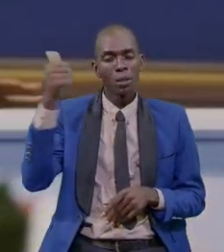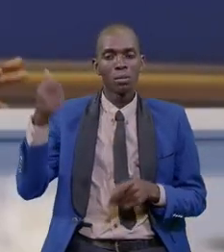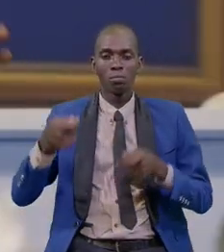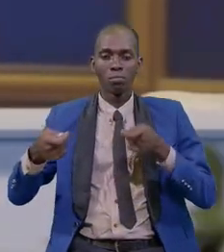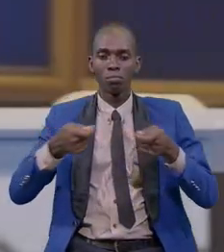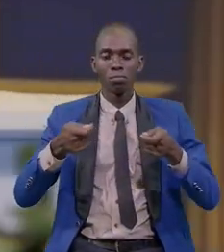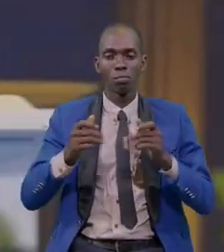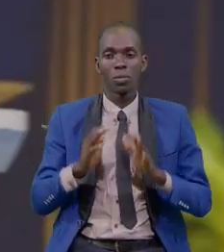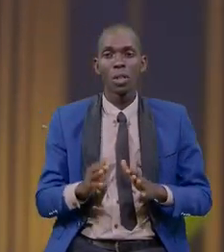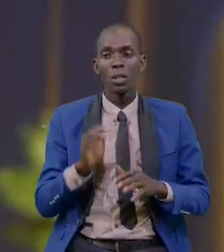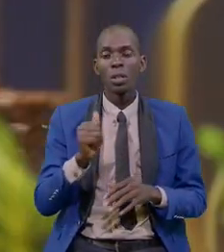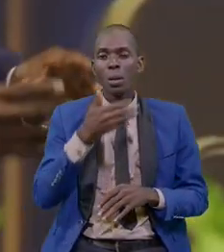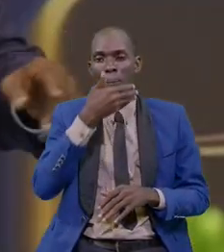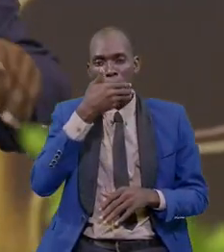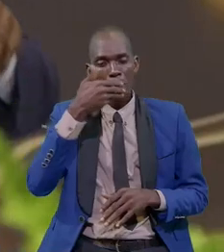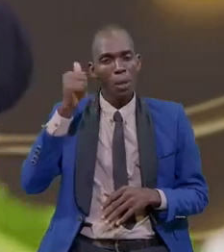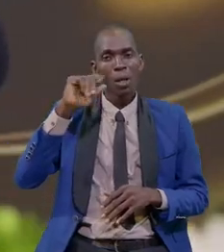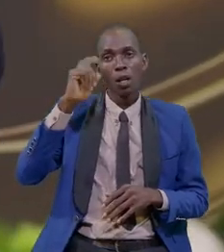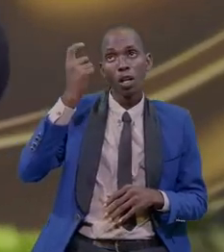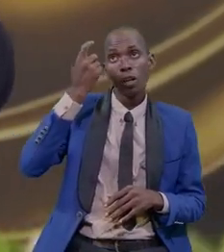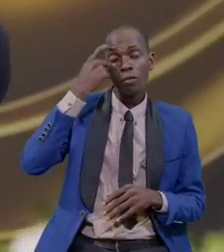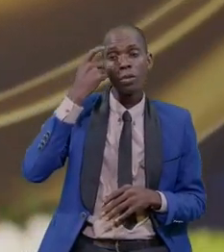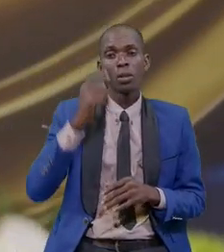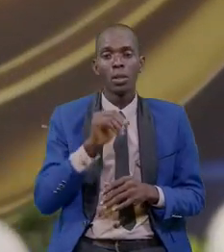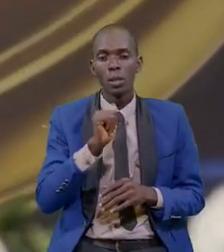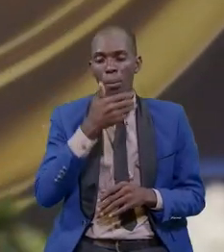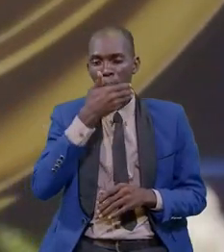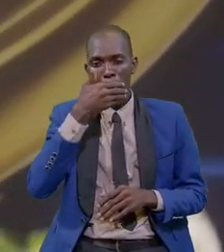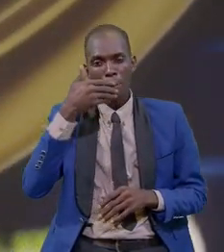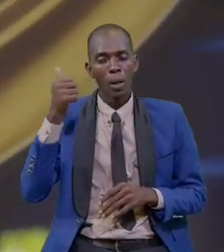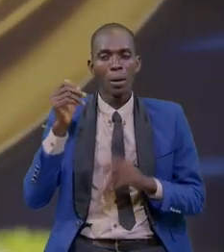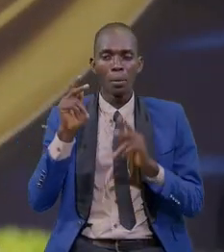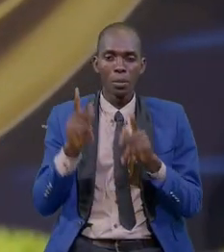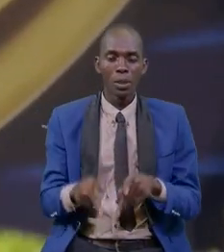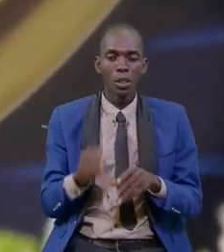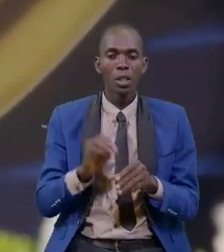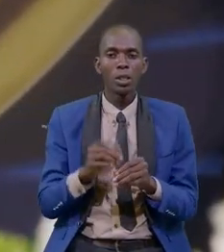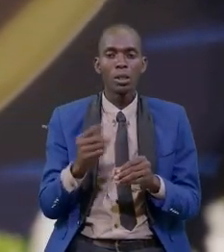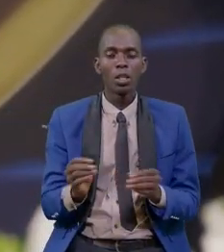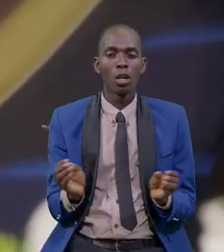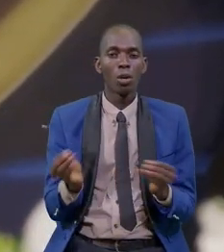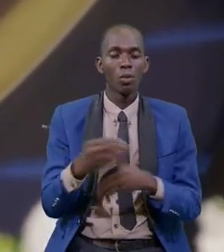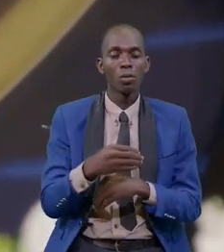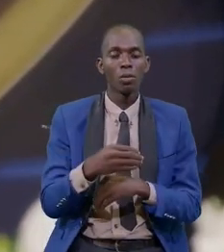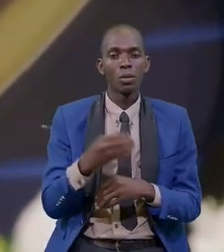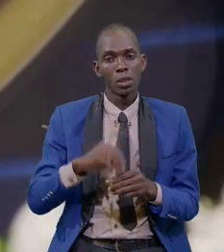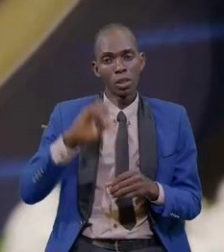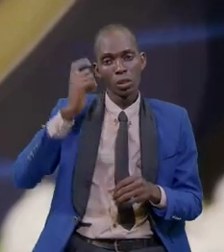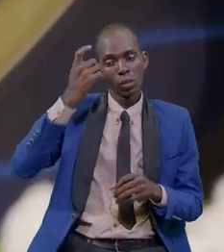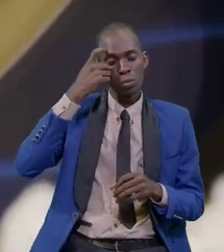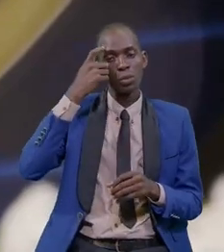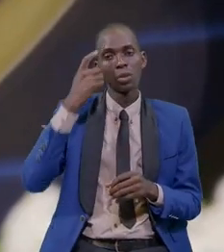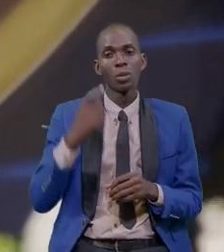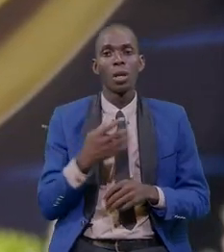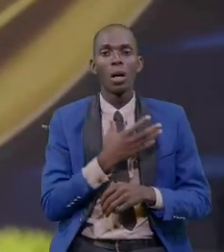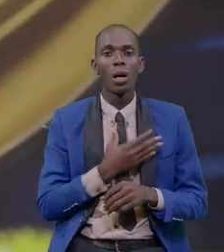administrateurs meilleurs, et devenir des gouverneurs meilleurs et devenir une meilleure personne dans les bureaux qui sont en train de travailler